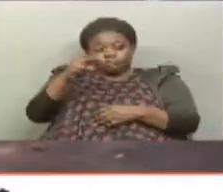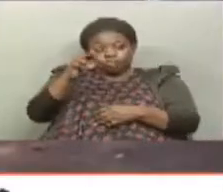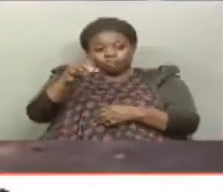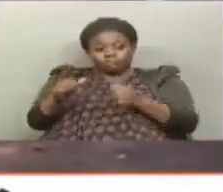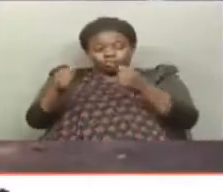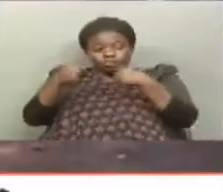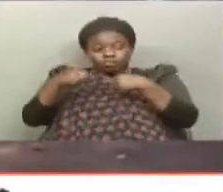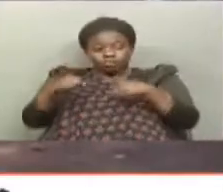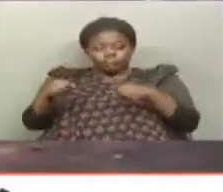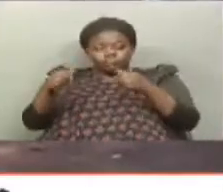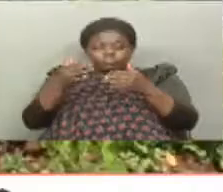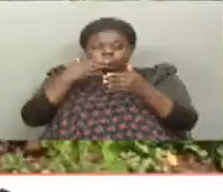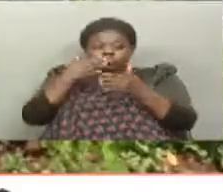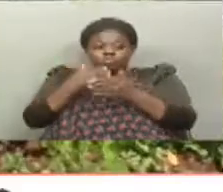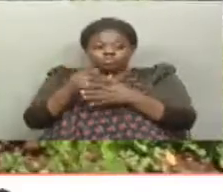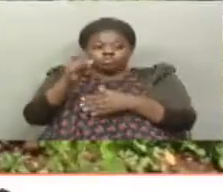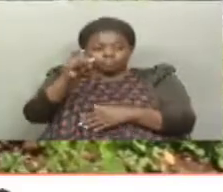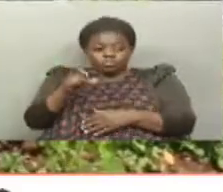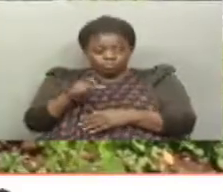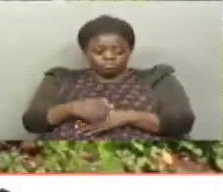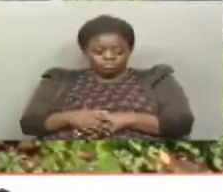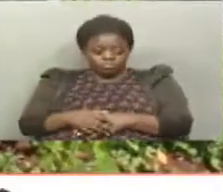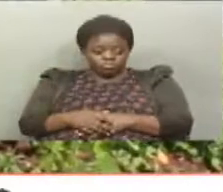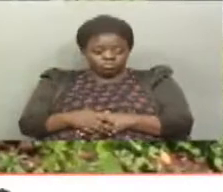era nti abadde mutuuze mulungi kubanga